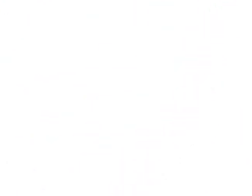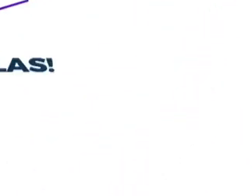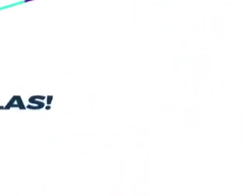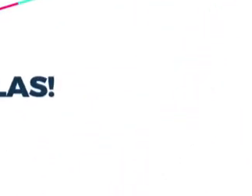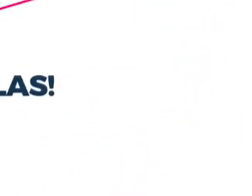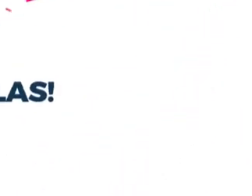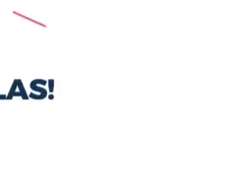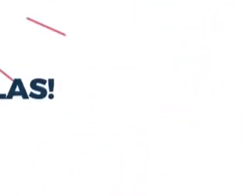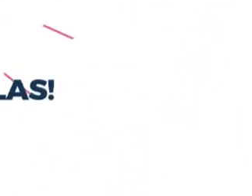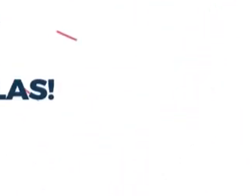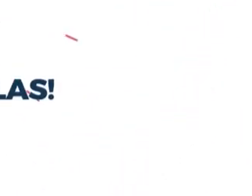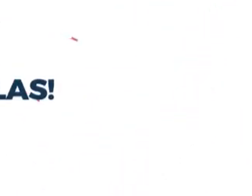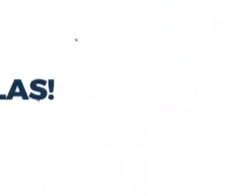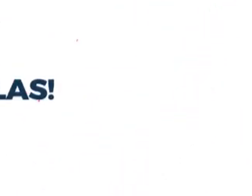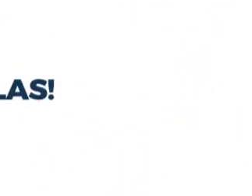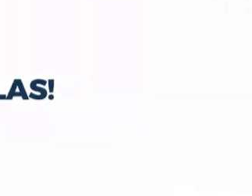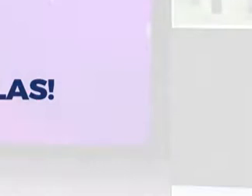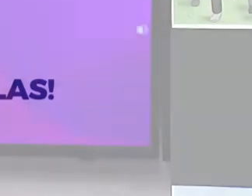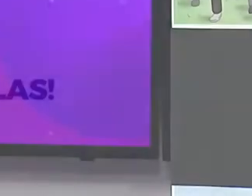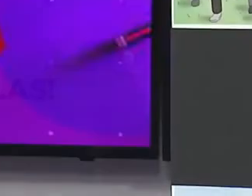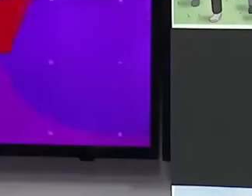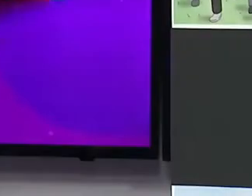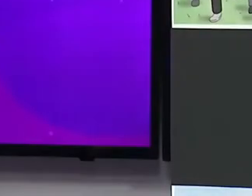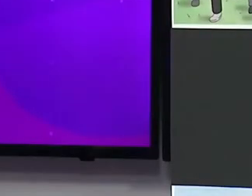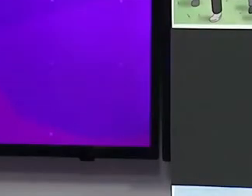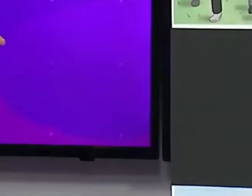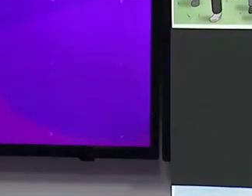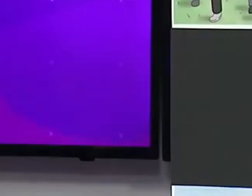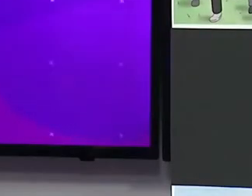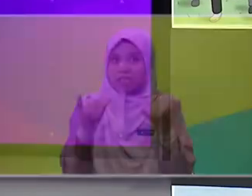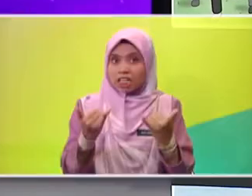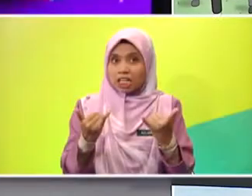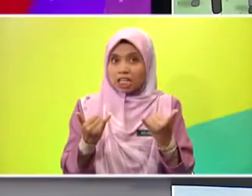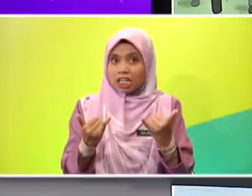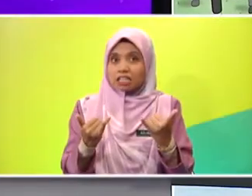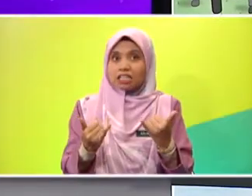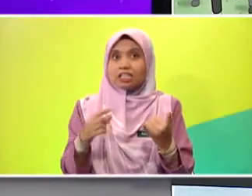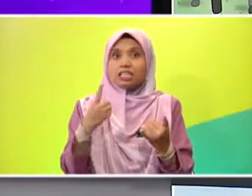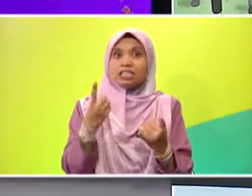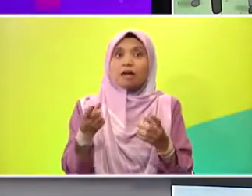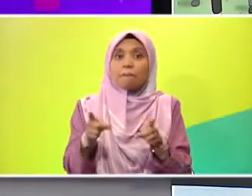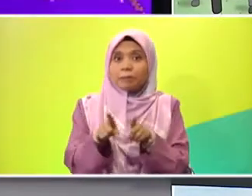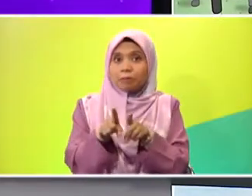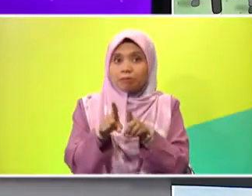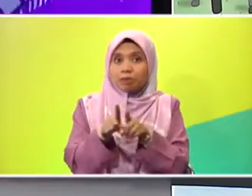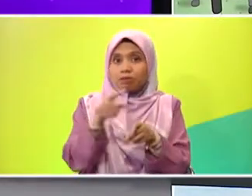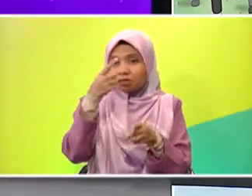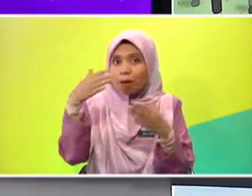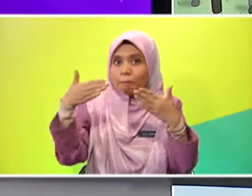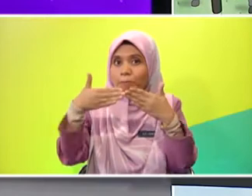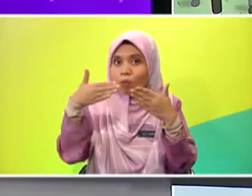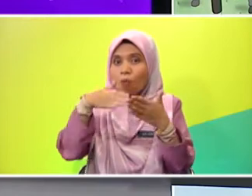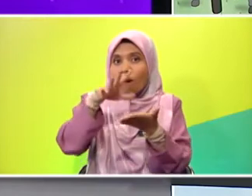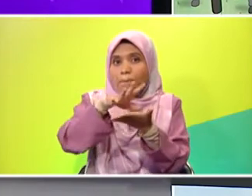Sidik TV key Hai bye bye kita kembali lagi dalam sosok pendidikan khas untuk